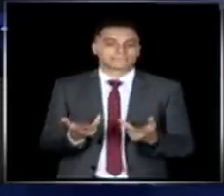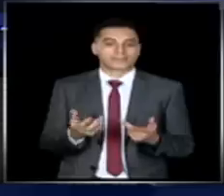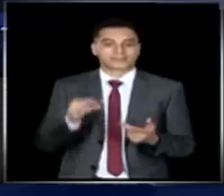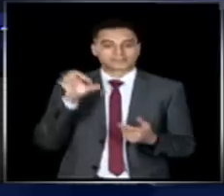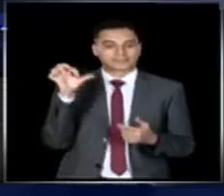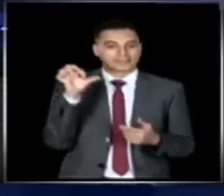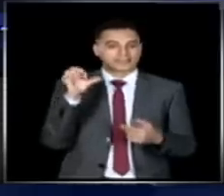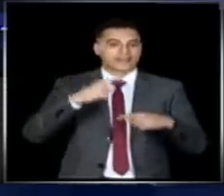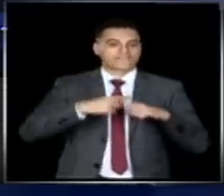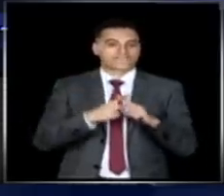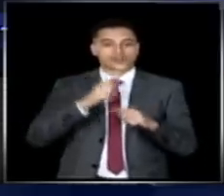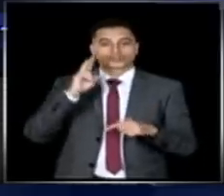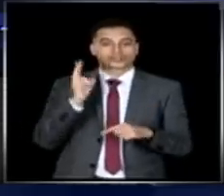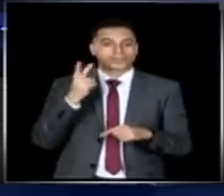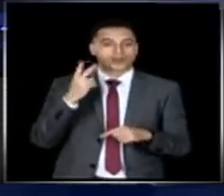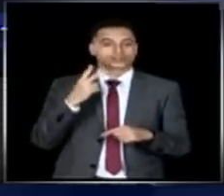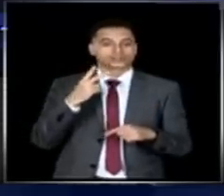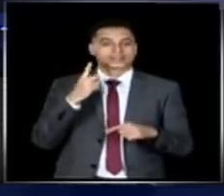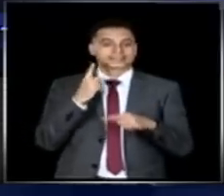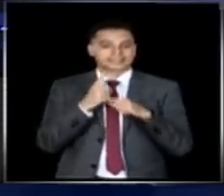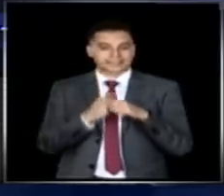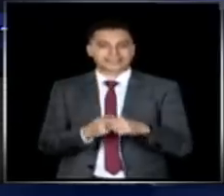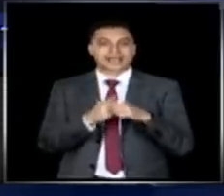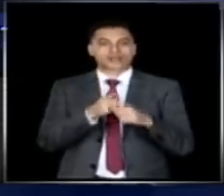555 يساوي كام؟